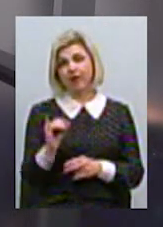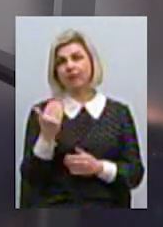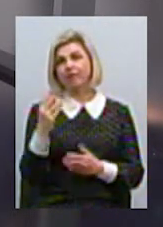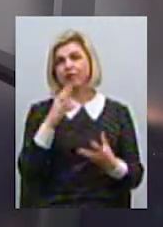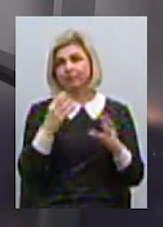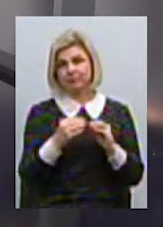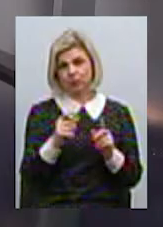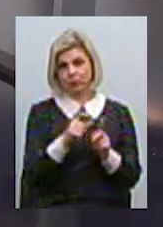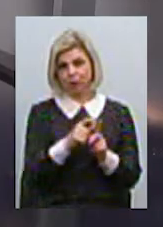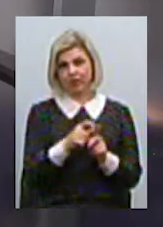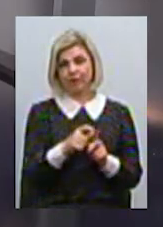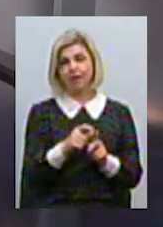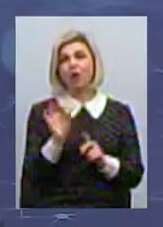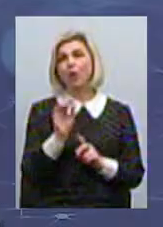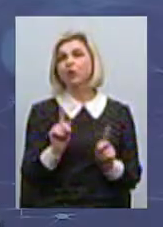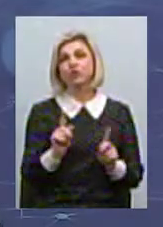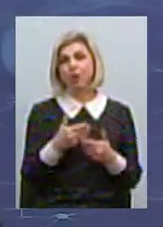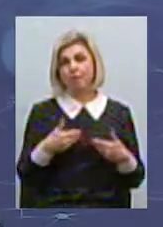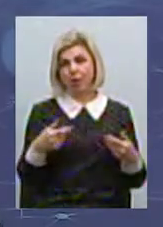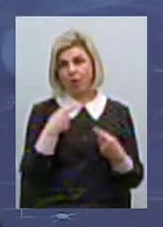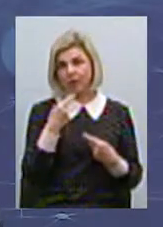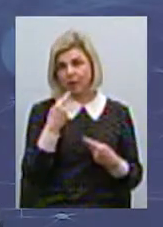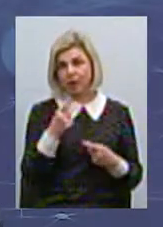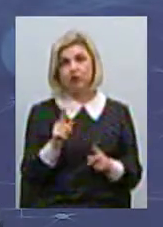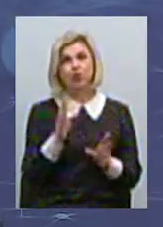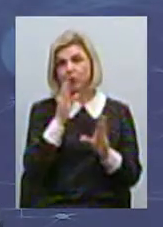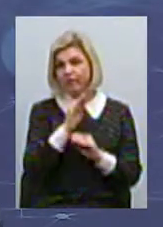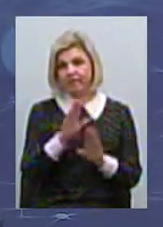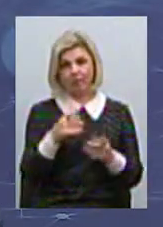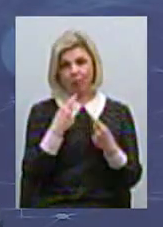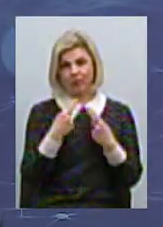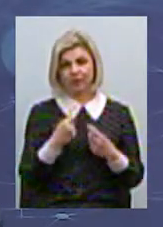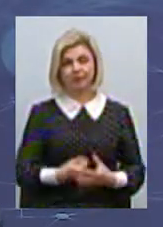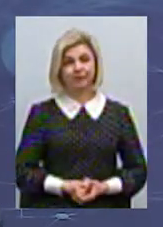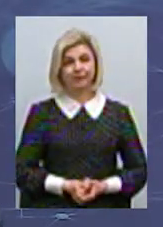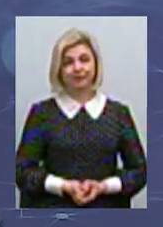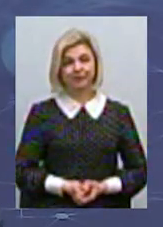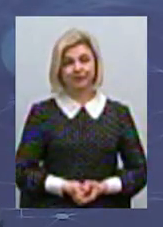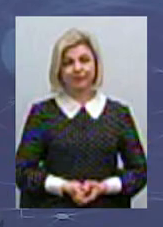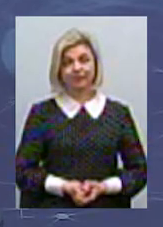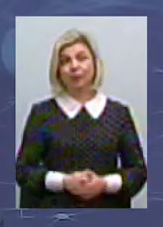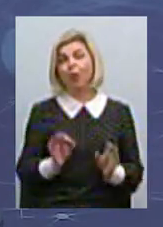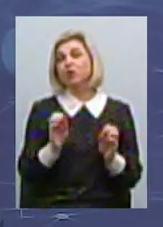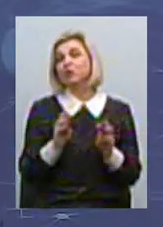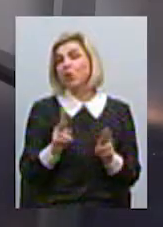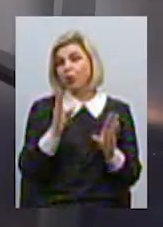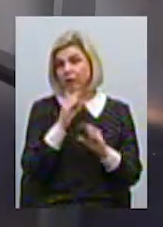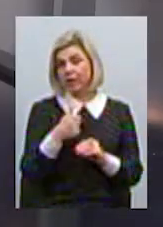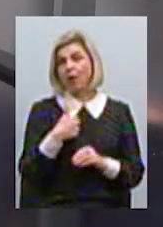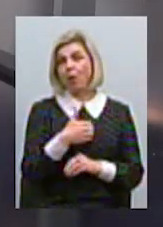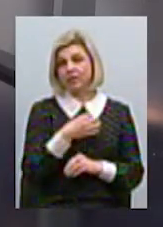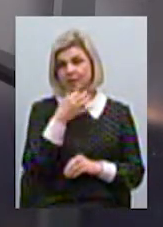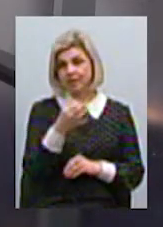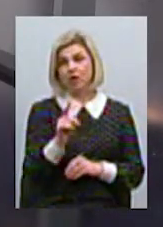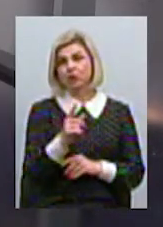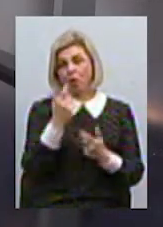заключне слово, про що ми говорили, про що ми не встигли поговорити. Про що ми говорити? Я хотів би сказати, що наше гасло,